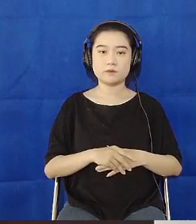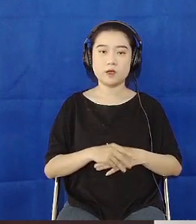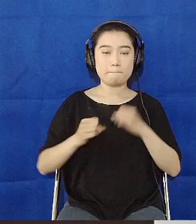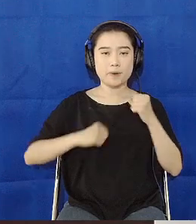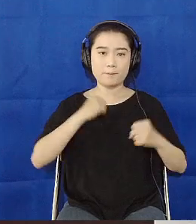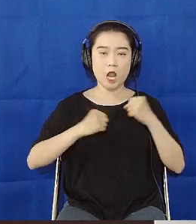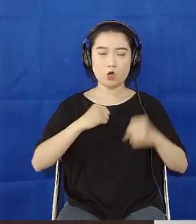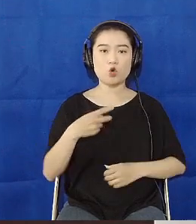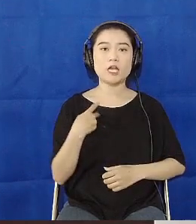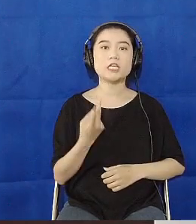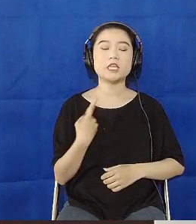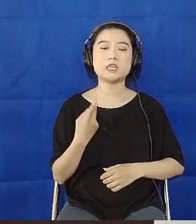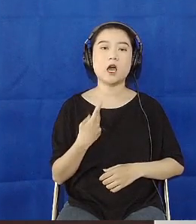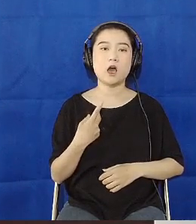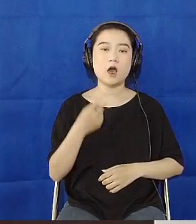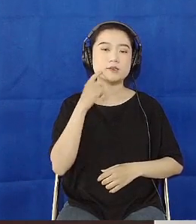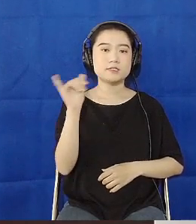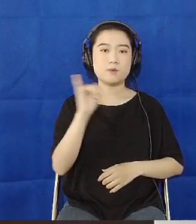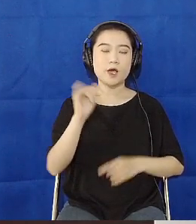kita sebagai